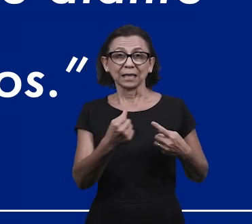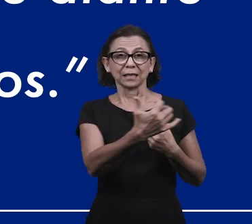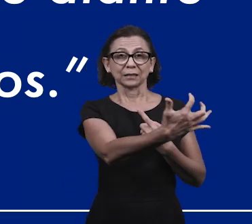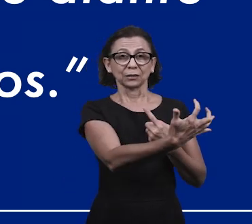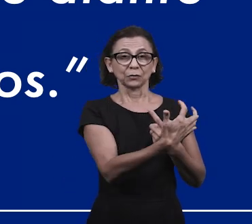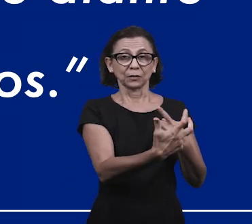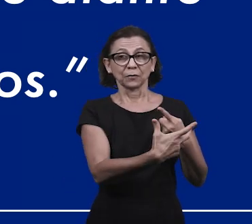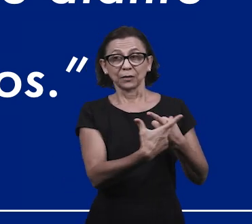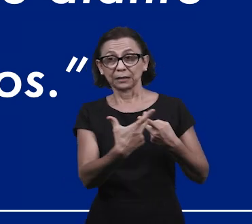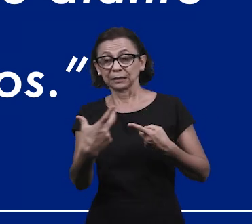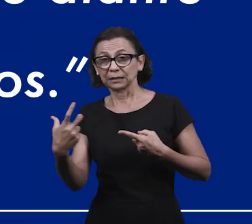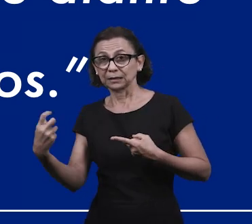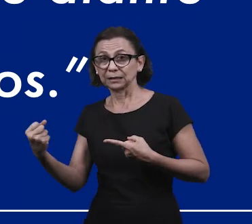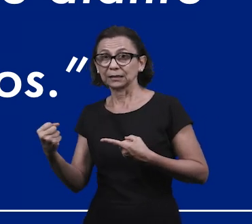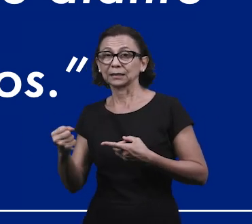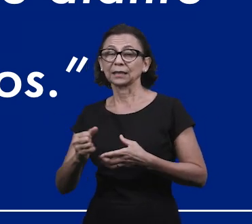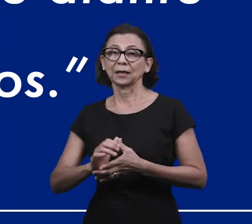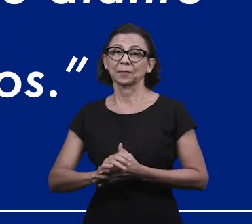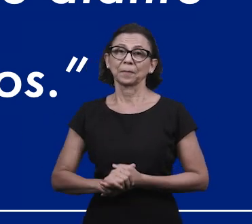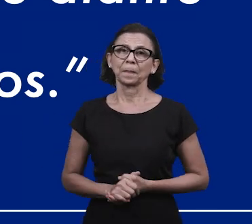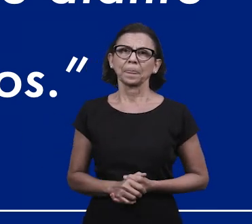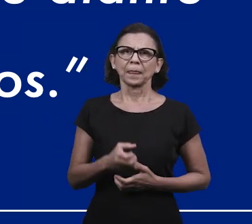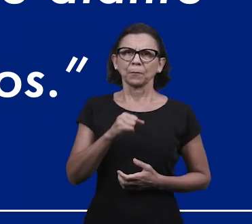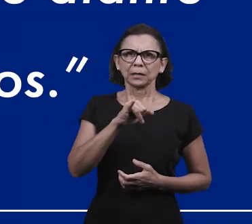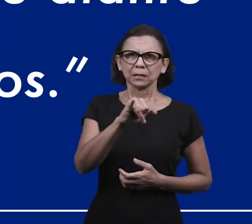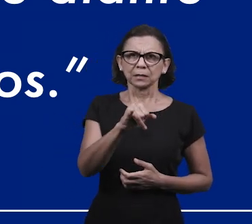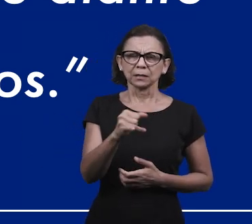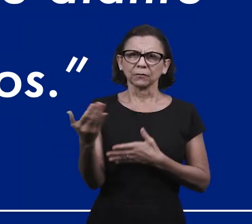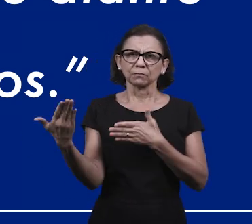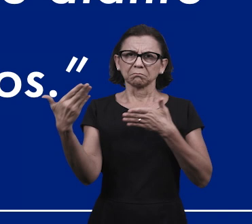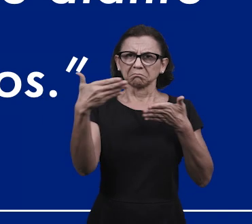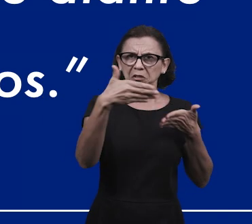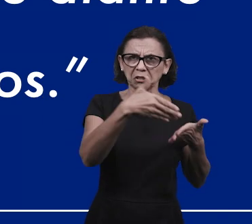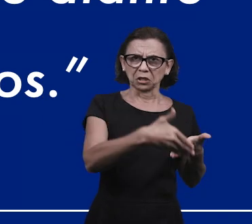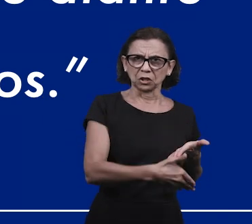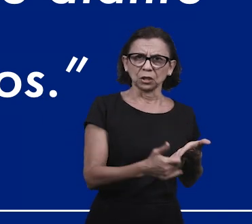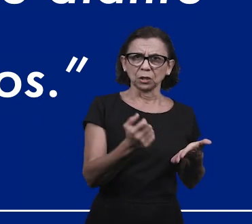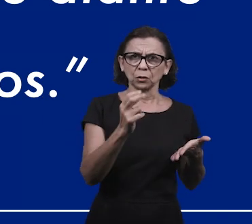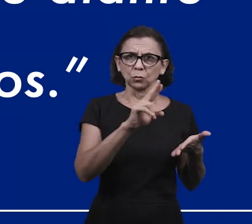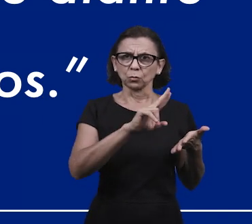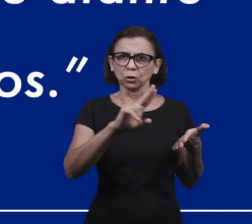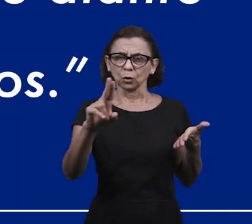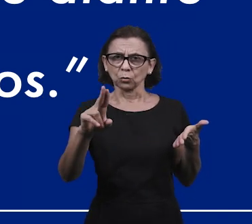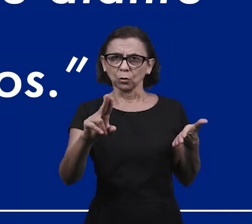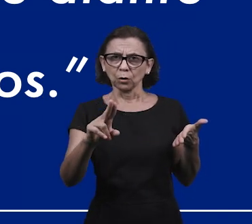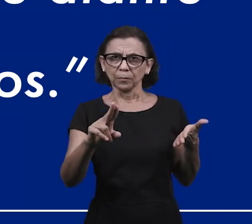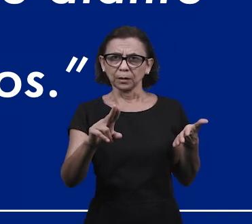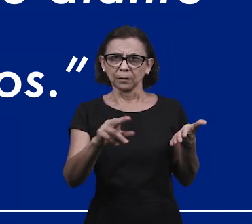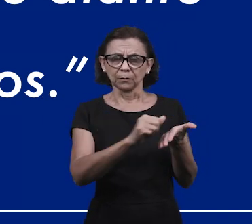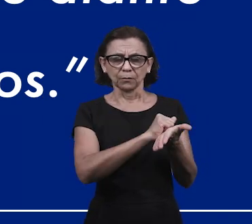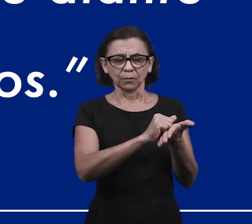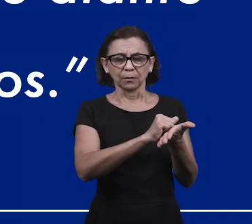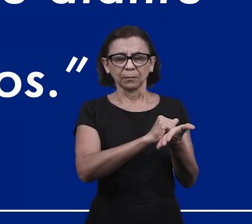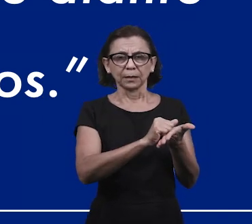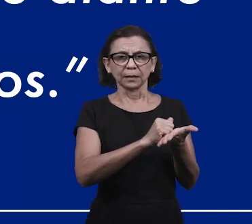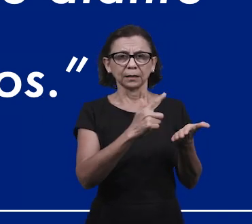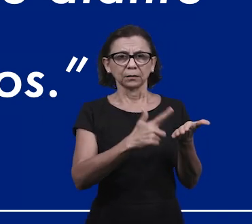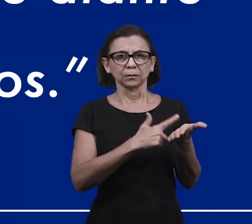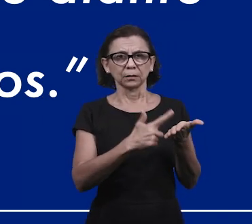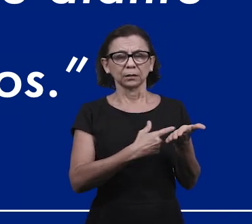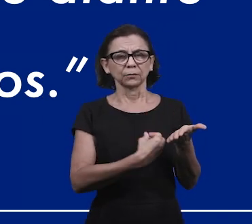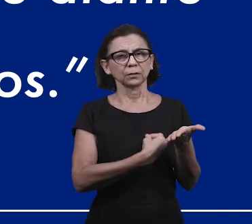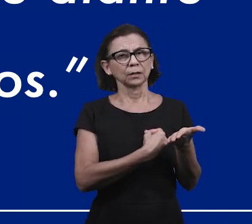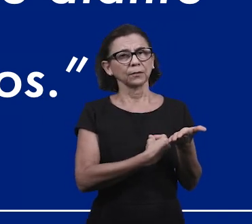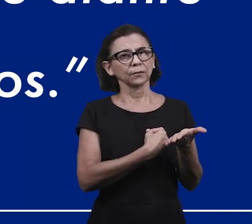blancs. Et d'aucune manière, celui qui vaincra, je rayerai son nom du livre de la vie, et je confesserai son nom devant mon